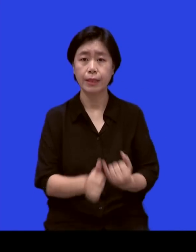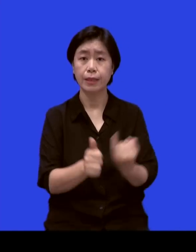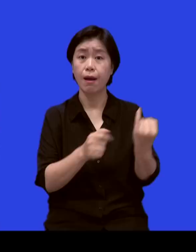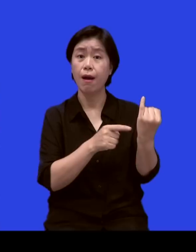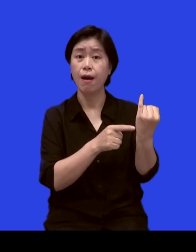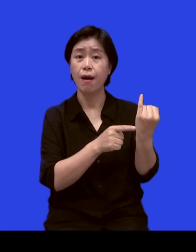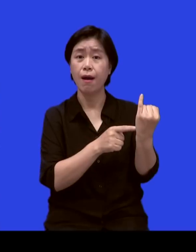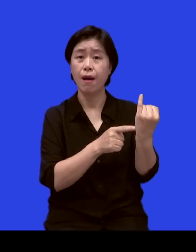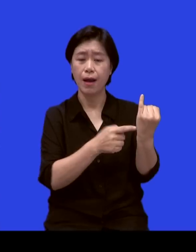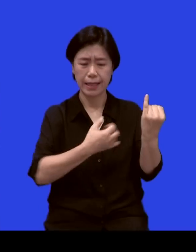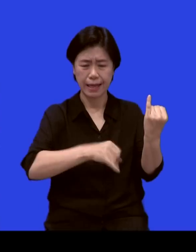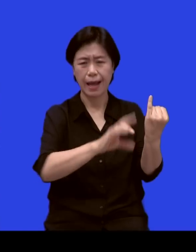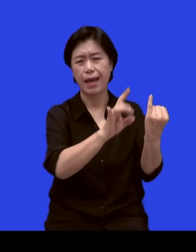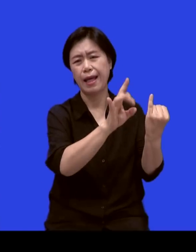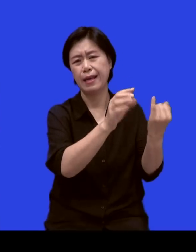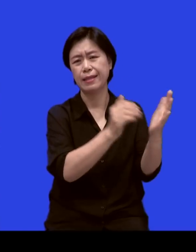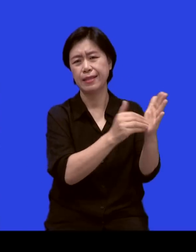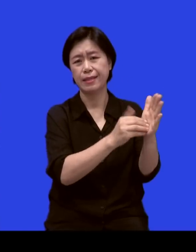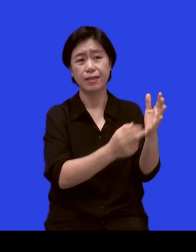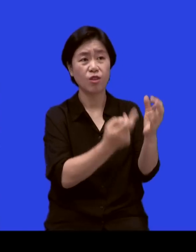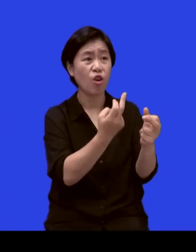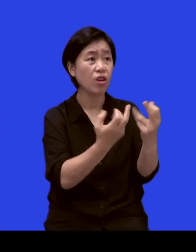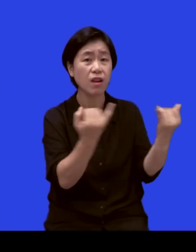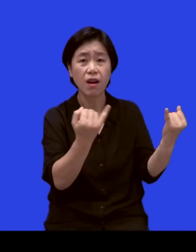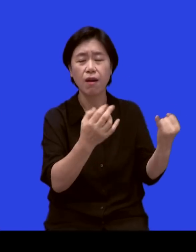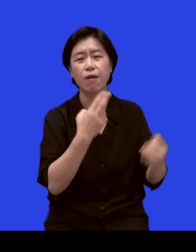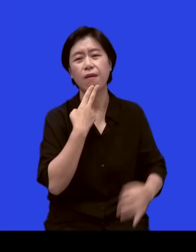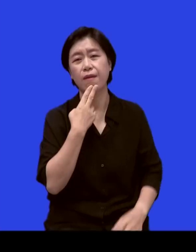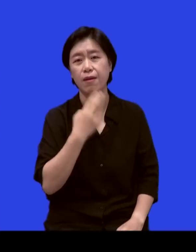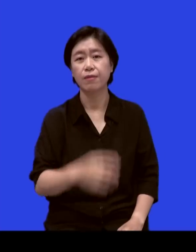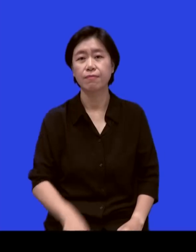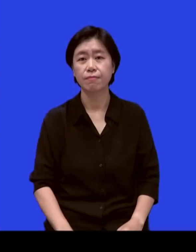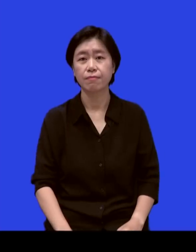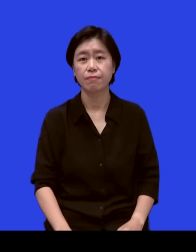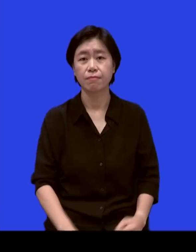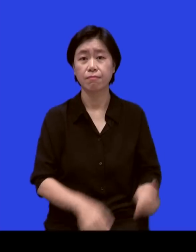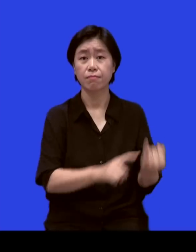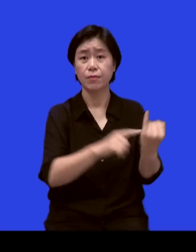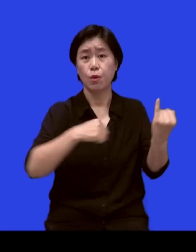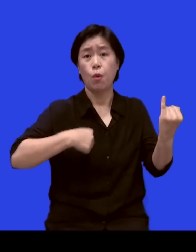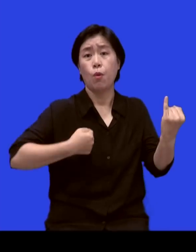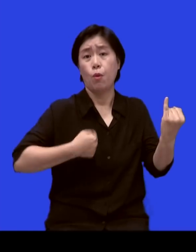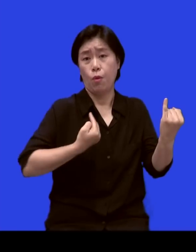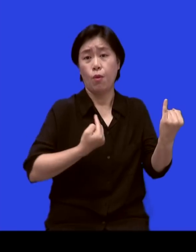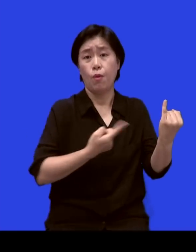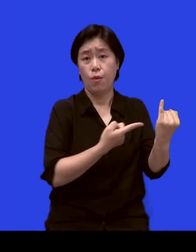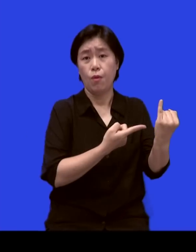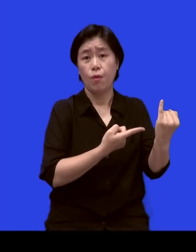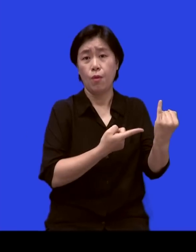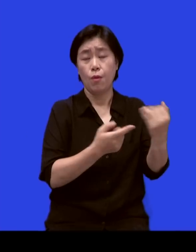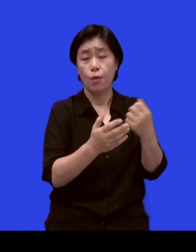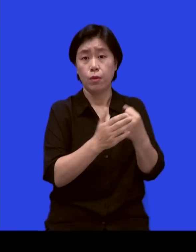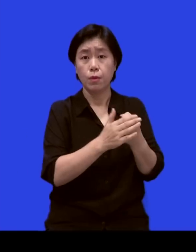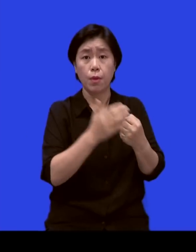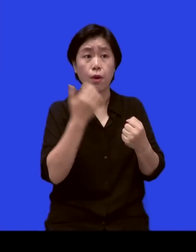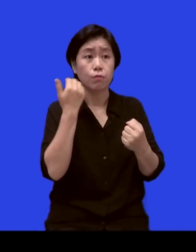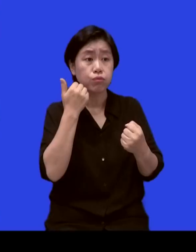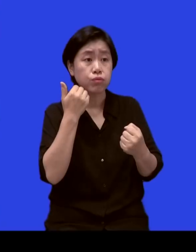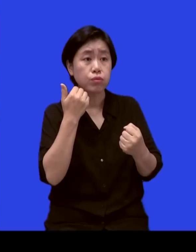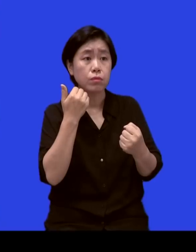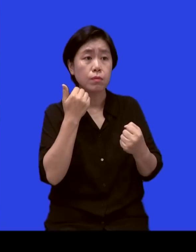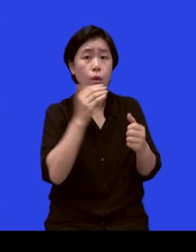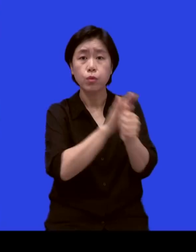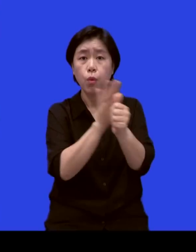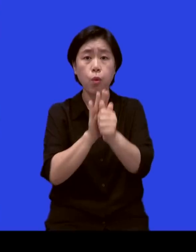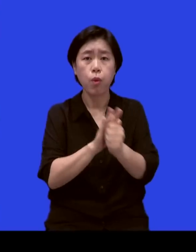이제 외동딸이거든요. 아. 예, 무남동녀인데 예. 이제 혼자 있다 보니까 누가 이제 어떻게 뭐 그렇죠. 본인이